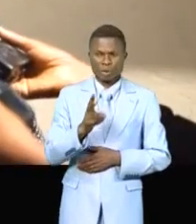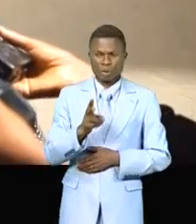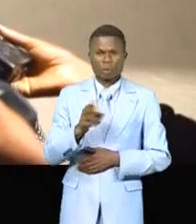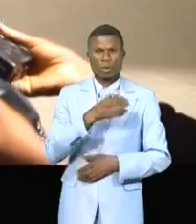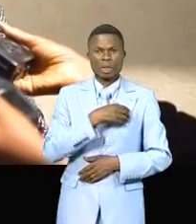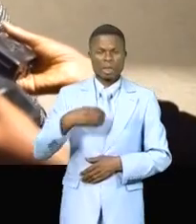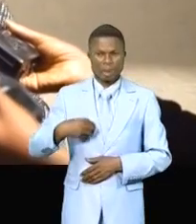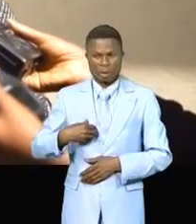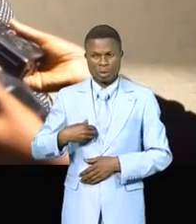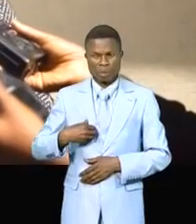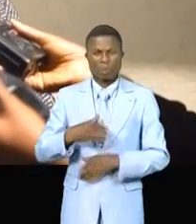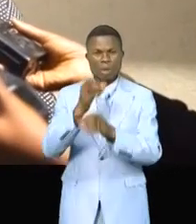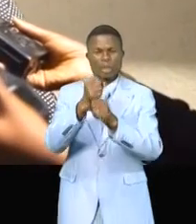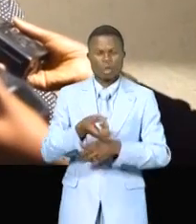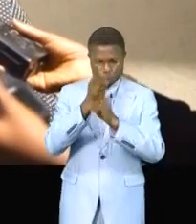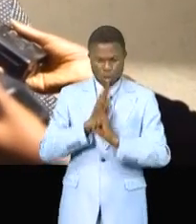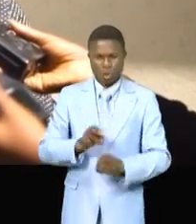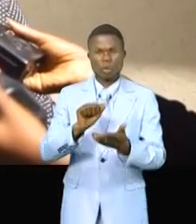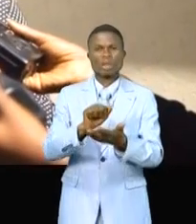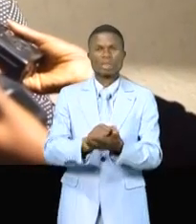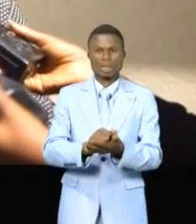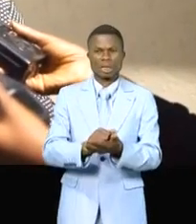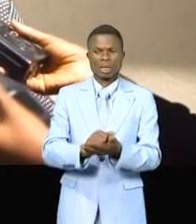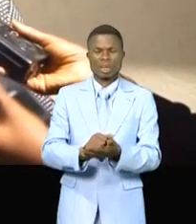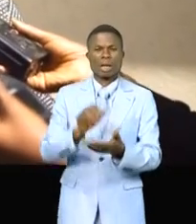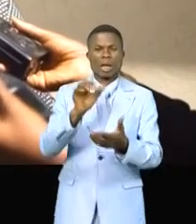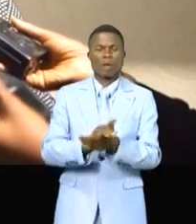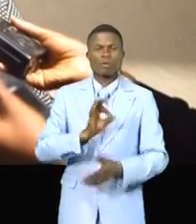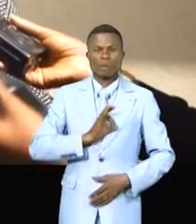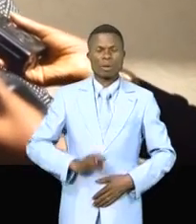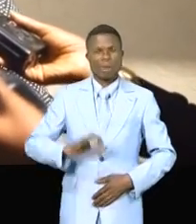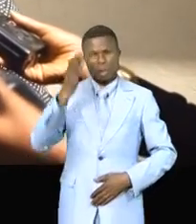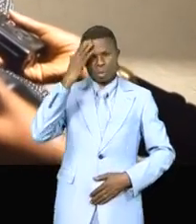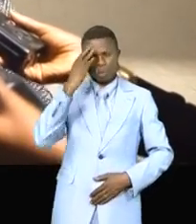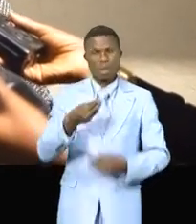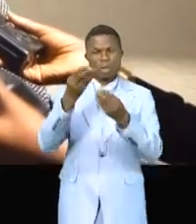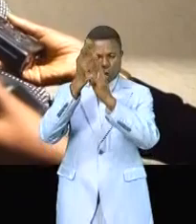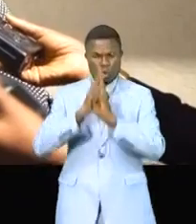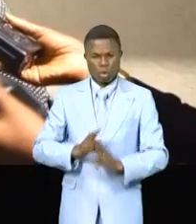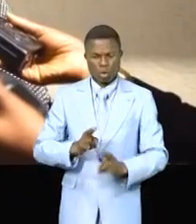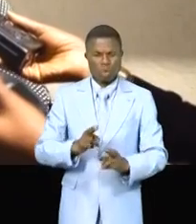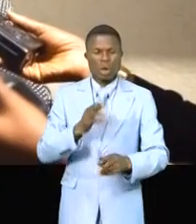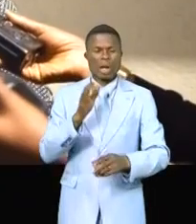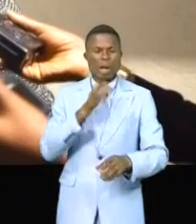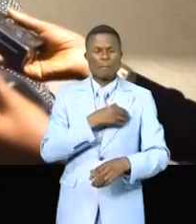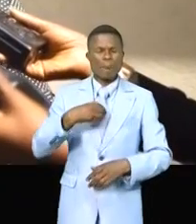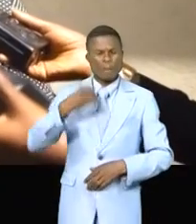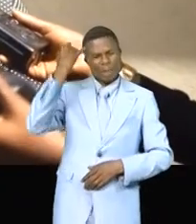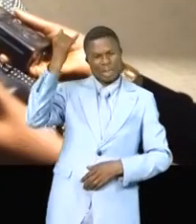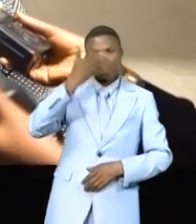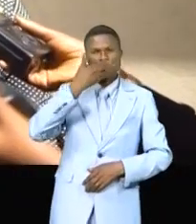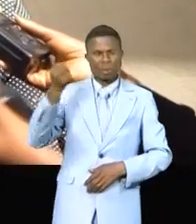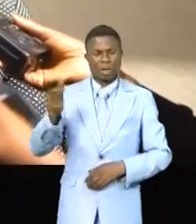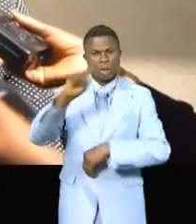femmes de lettres sont honorées de cette manière-là. Que la première dame pense à honorer une femme de la pensée. En